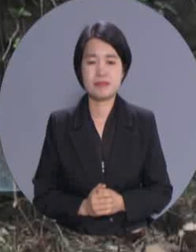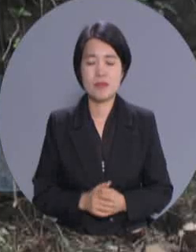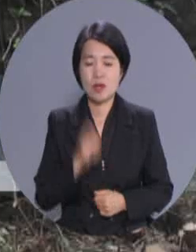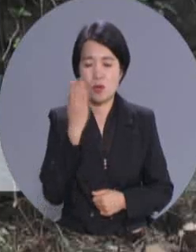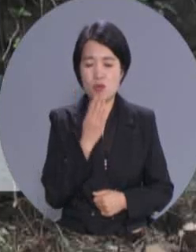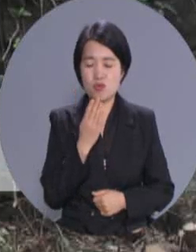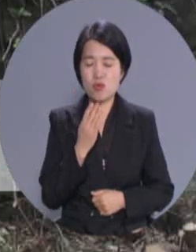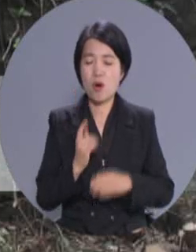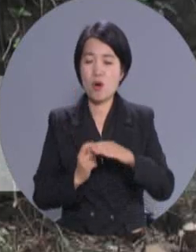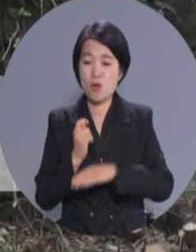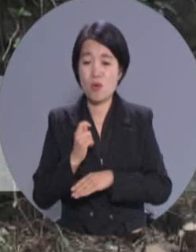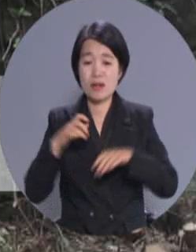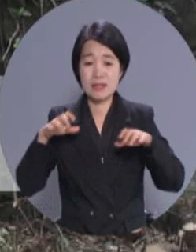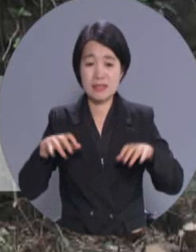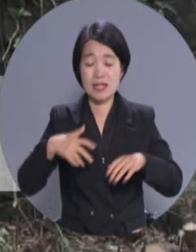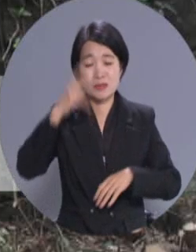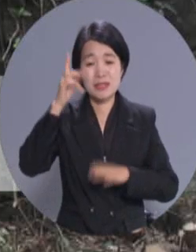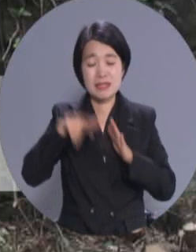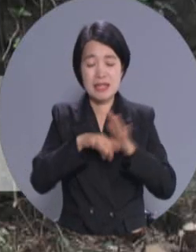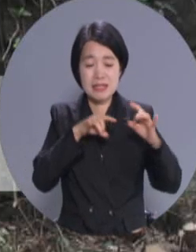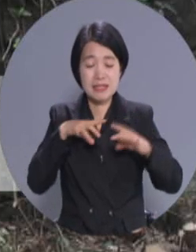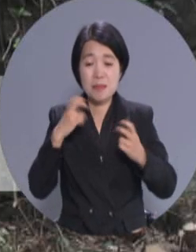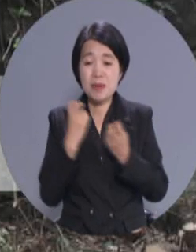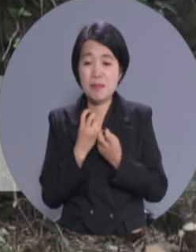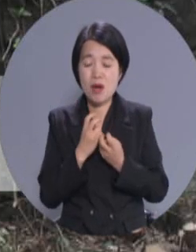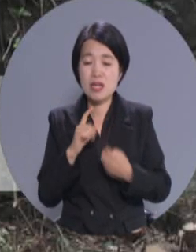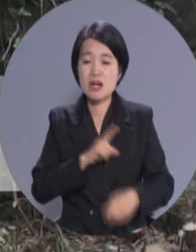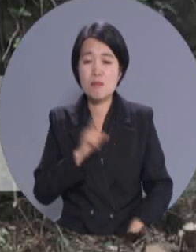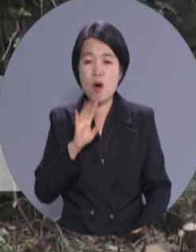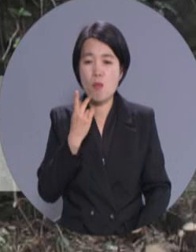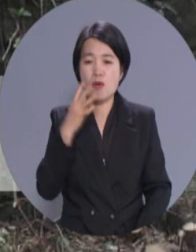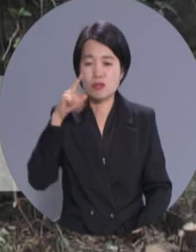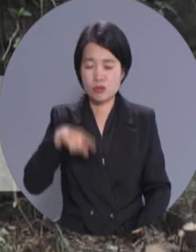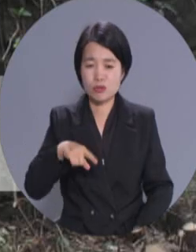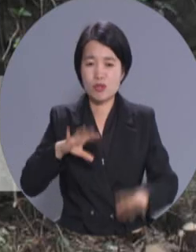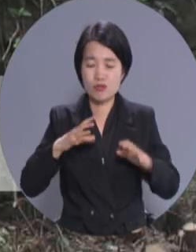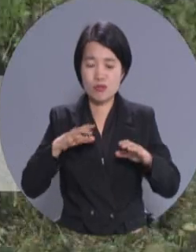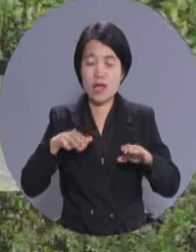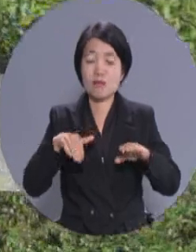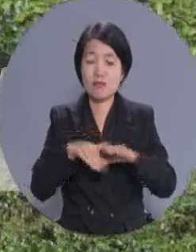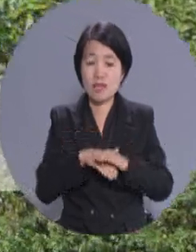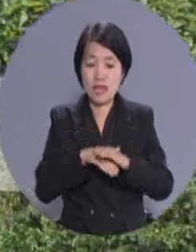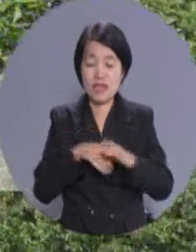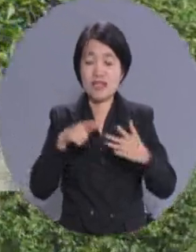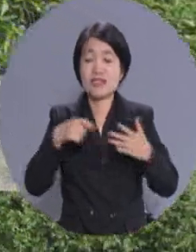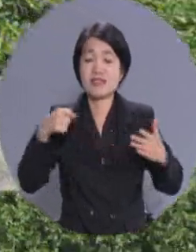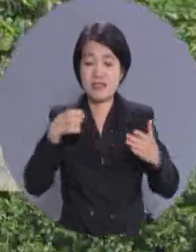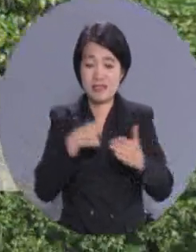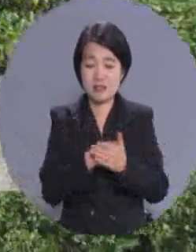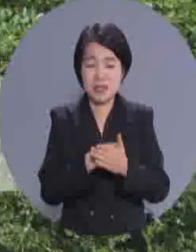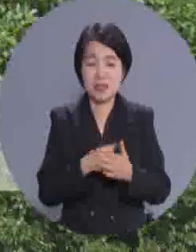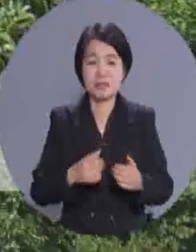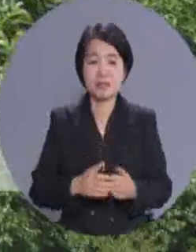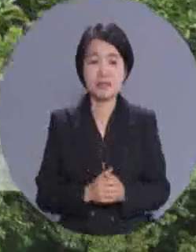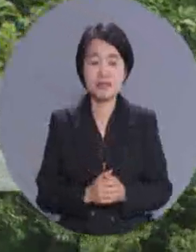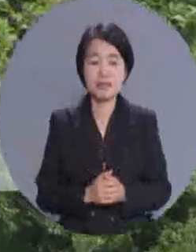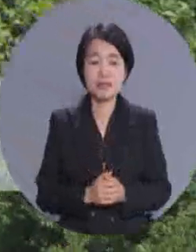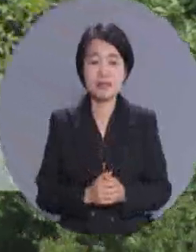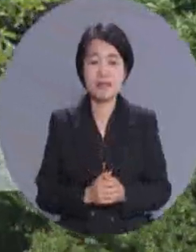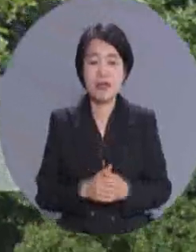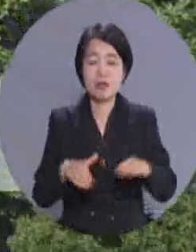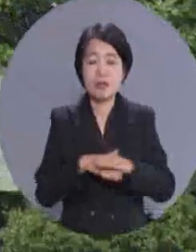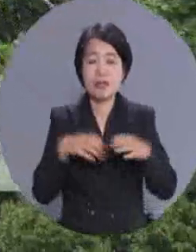여수와 고흥에 있는 조선시대 통신 체계인 봉수가 국가지정 문화유산 사적으로 지정됐습니다